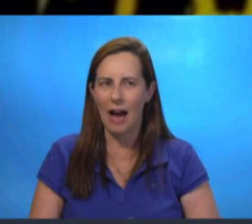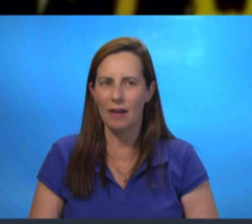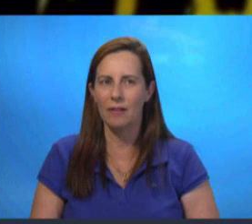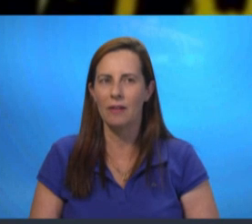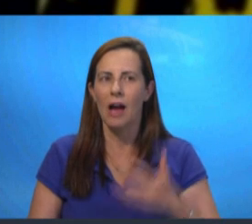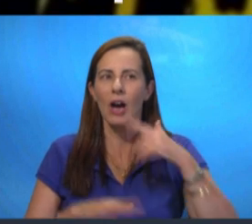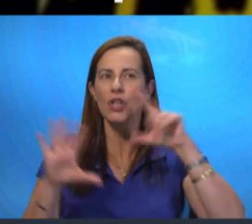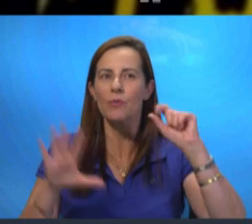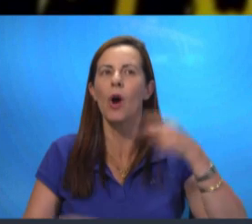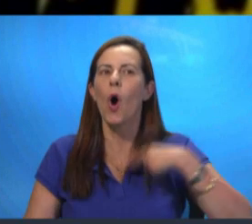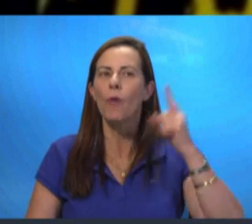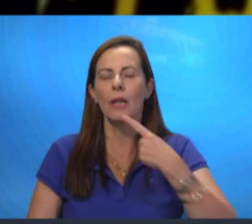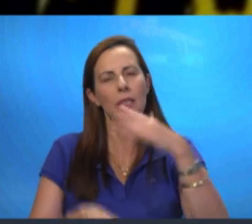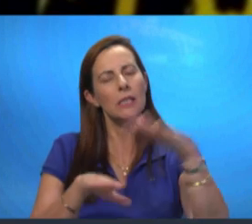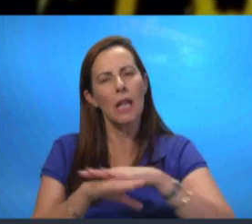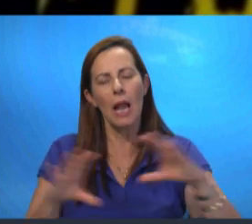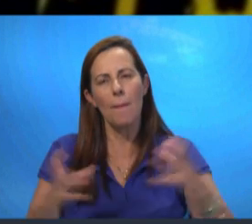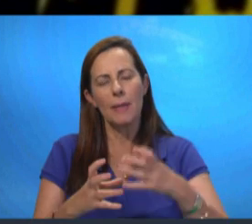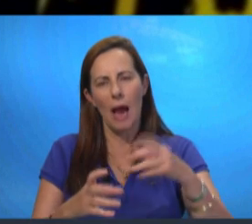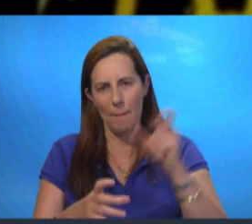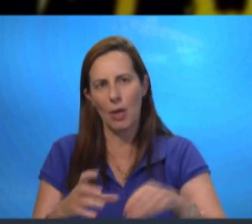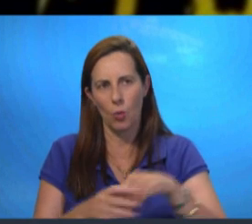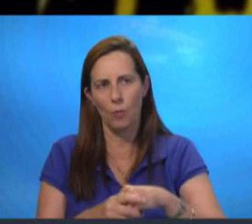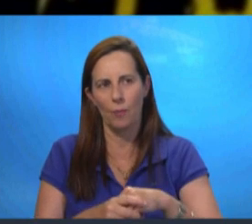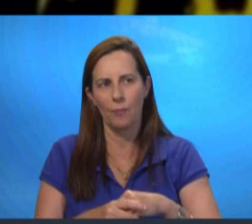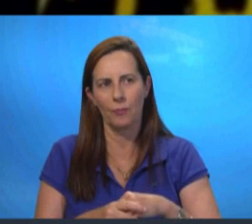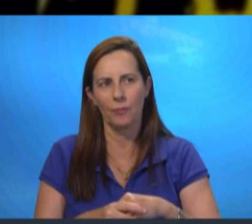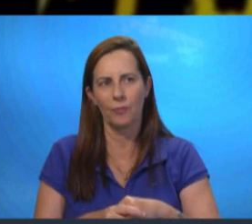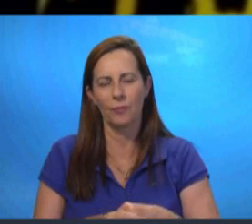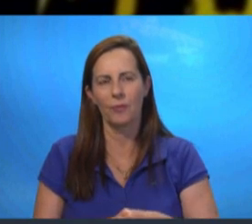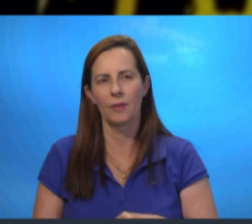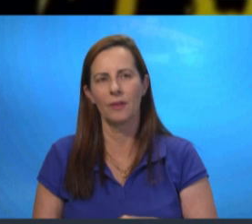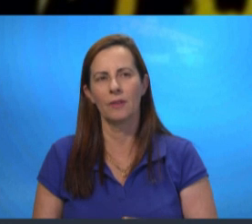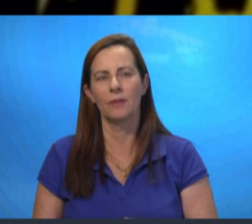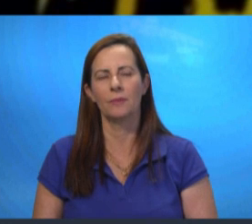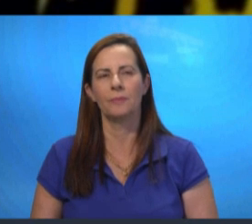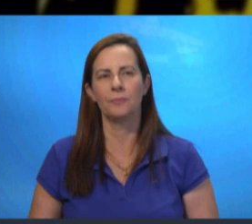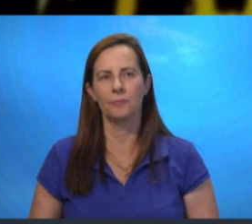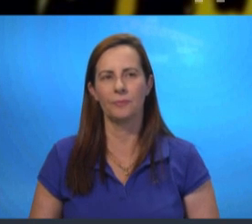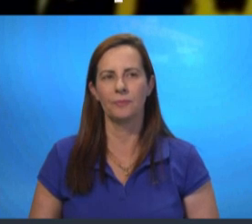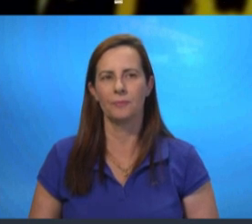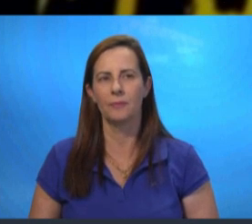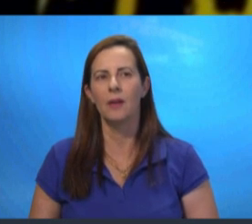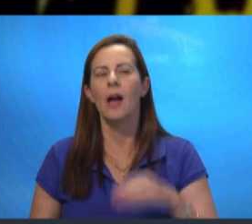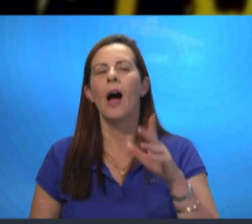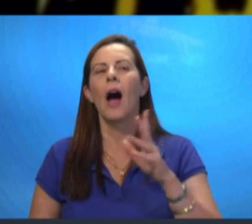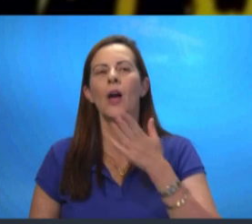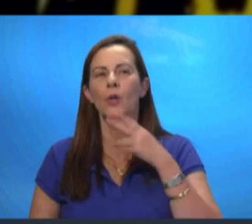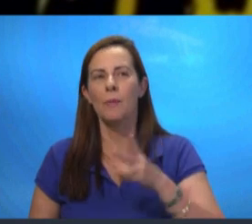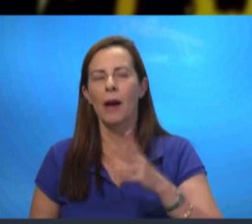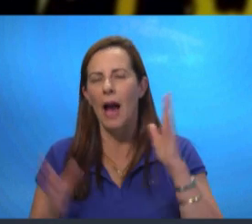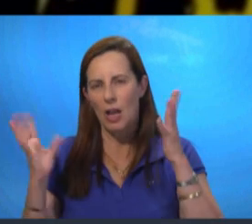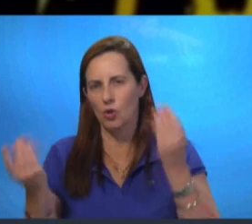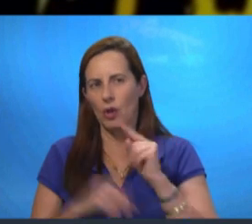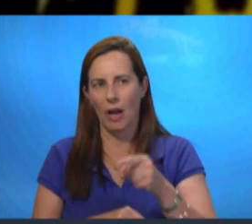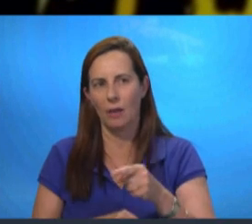שנה, אנחנו נמנו ואג'בנו אנחנו נחתדר לאהנה ואבנה שעבנה מן היהוד העיראקי למאסה לסערת עליהם. יג'ב